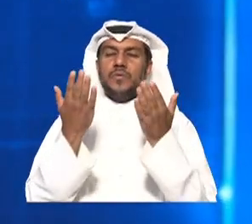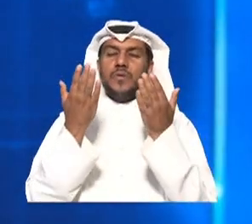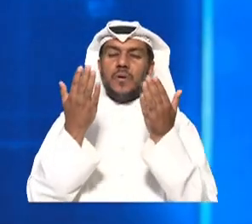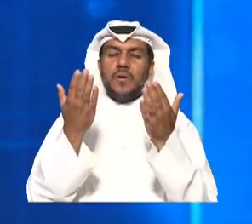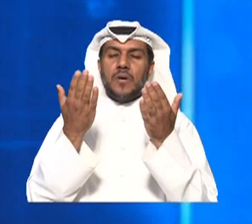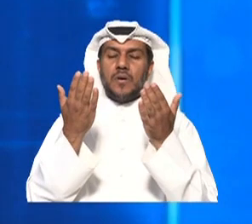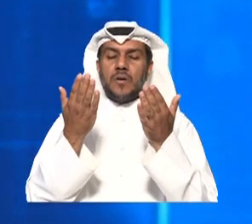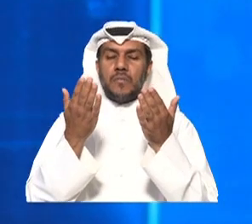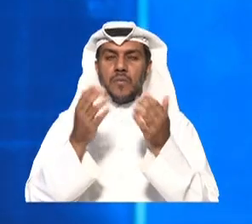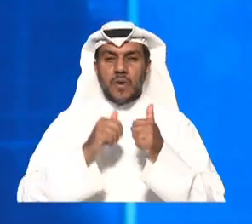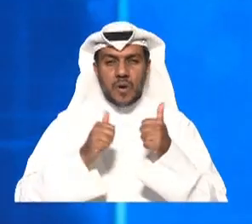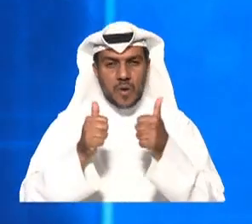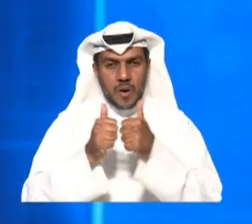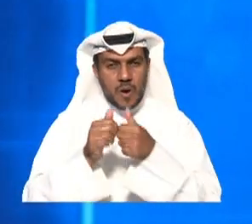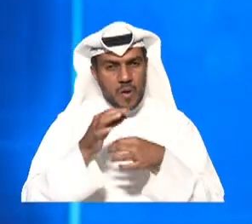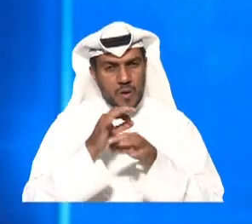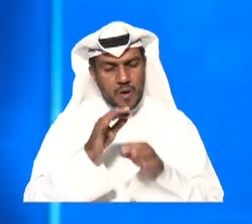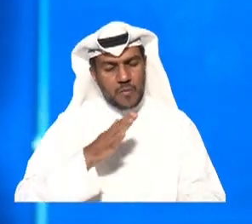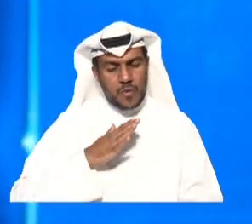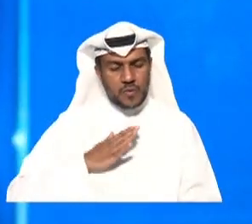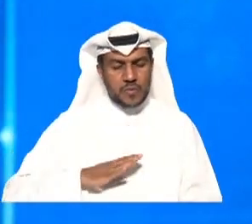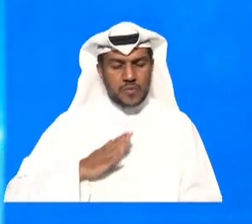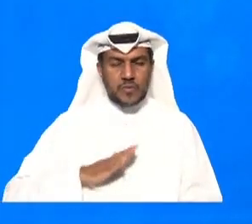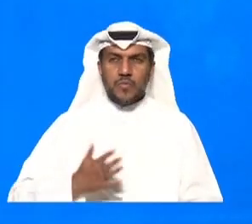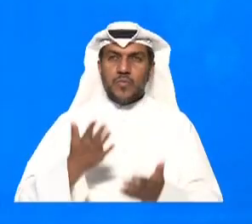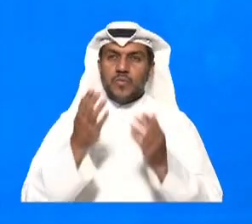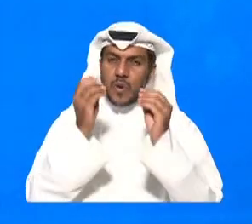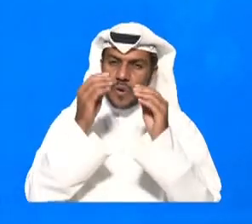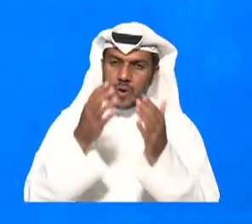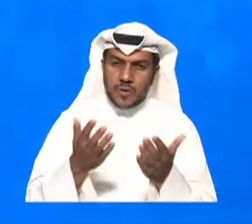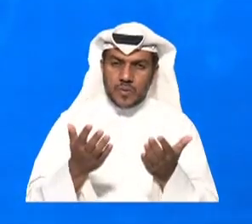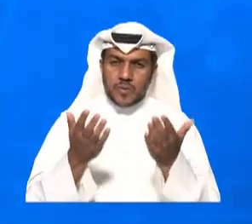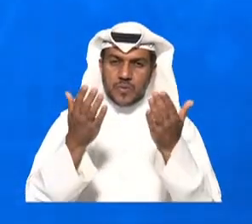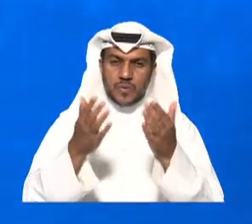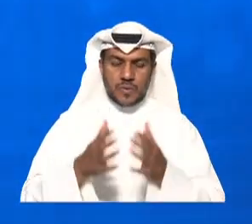وأن يلهم الأسرة المالكة الكريمة جميل الصبر وحسن العزاء.